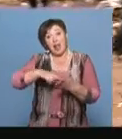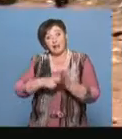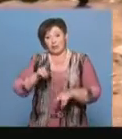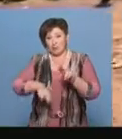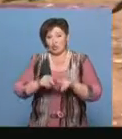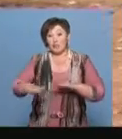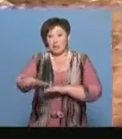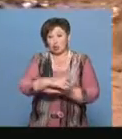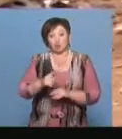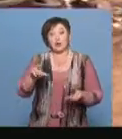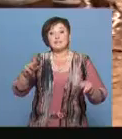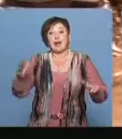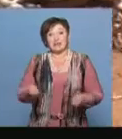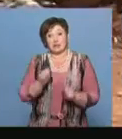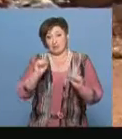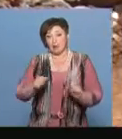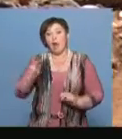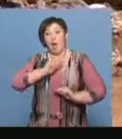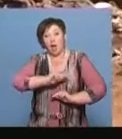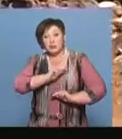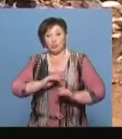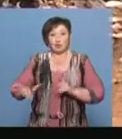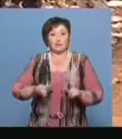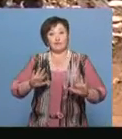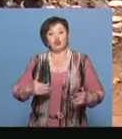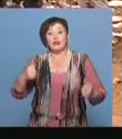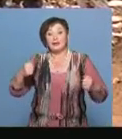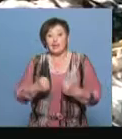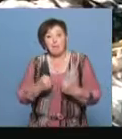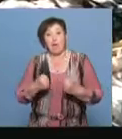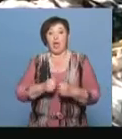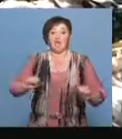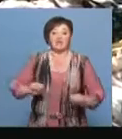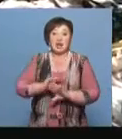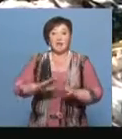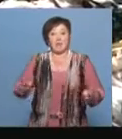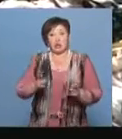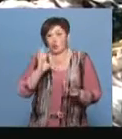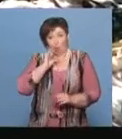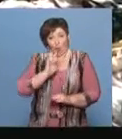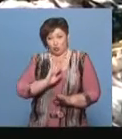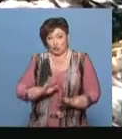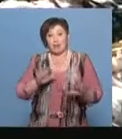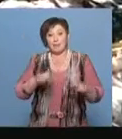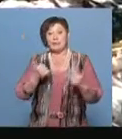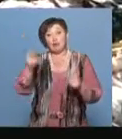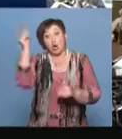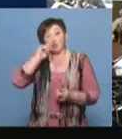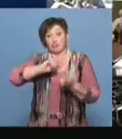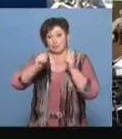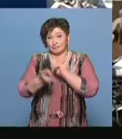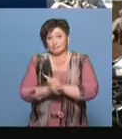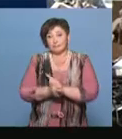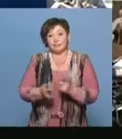площадки, на которых спасатели смогли бы отрабатывать действия в случае ДТП, взрыва или пожара, но не успели. Место для учений превратилось